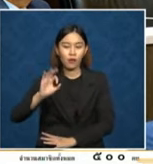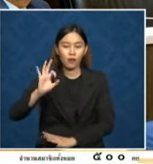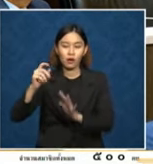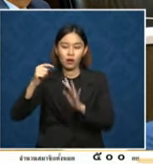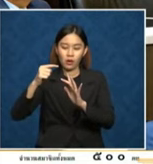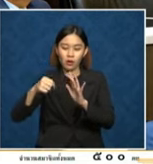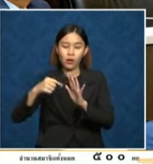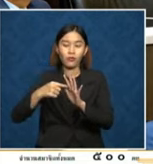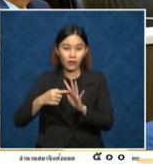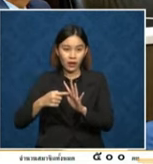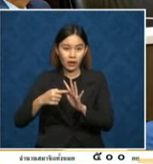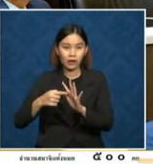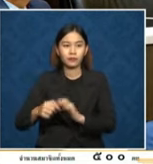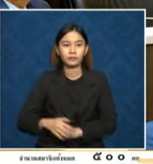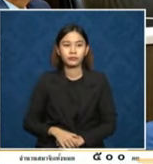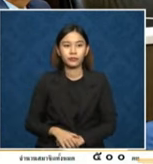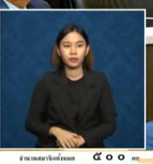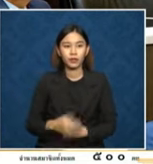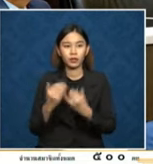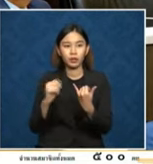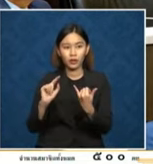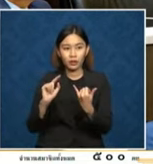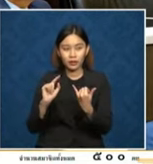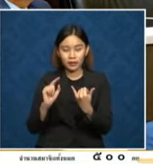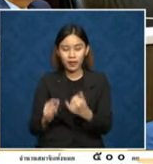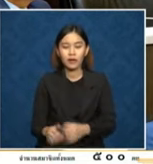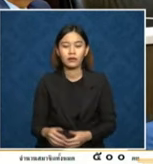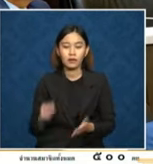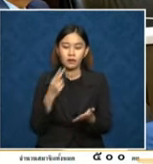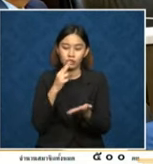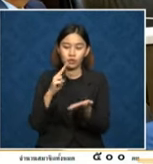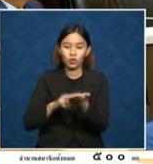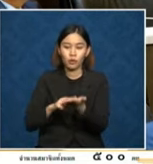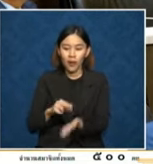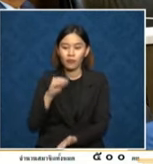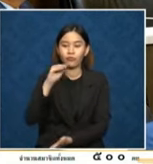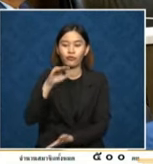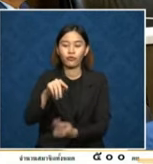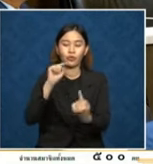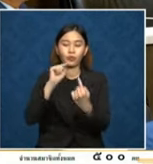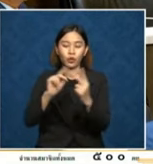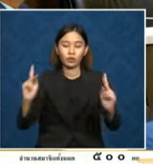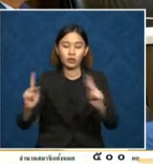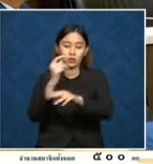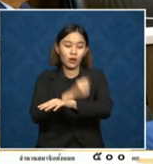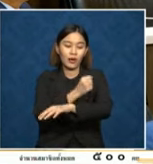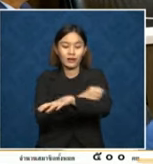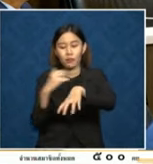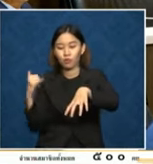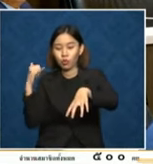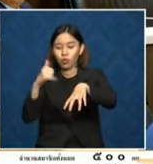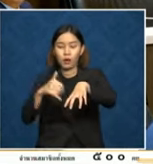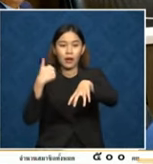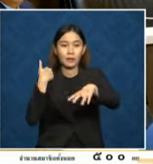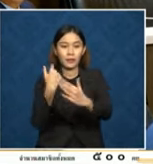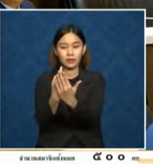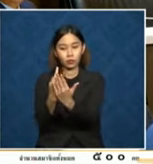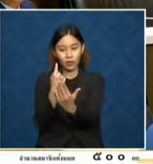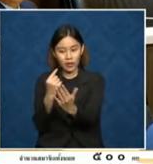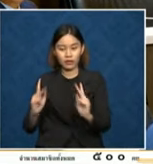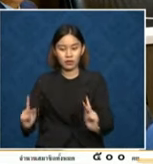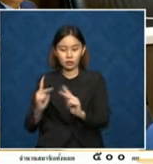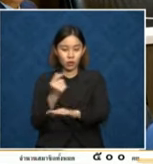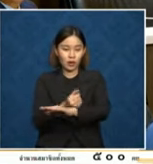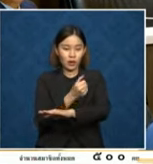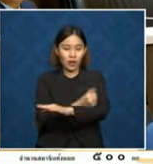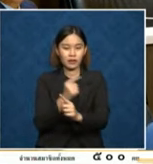บริษัท AMC สปินนิ่งนะครับที่ได้เดินทางไปยื่นหนังสือต่อกระทรวงแรงงานนะครับแล้วก็มีตัวแทนของกระทรวงแรงงานซึ่ง